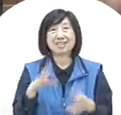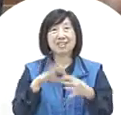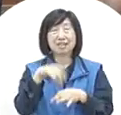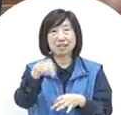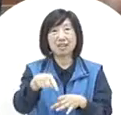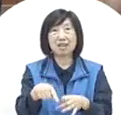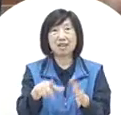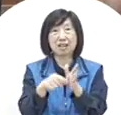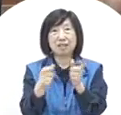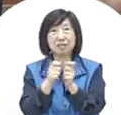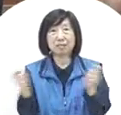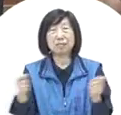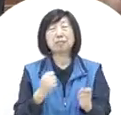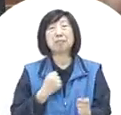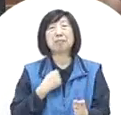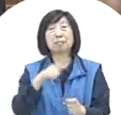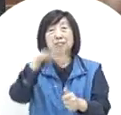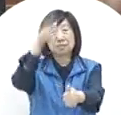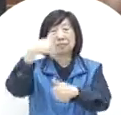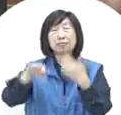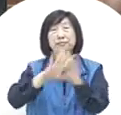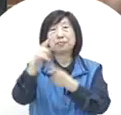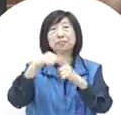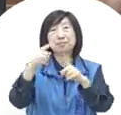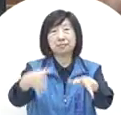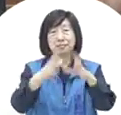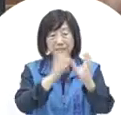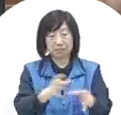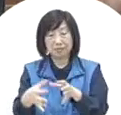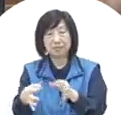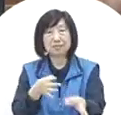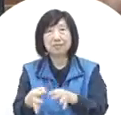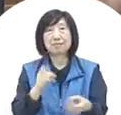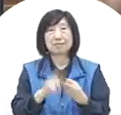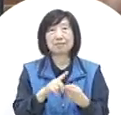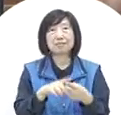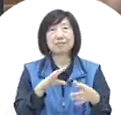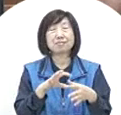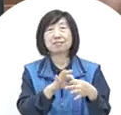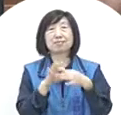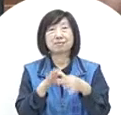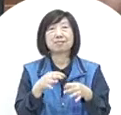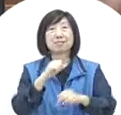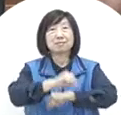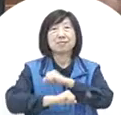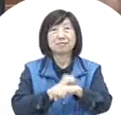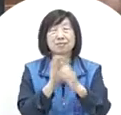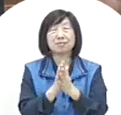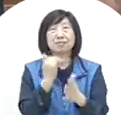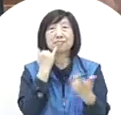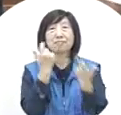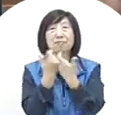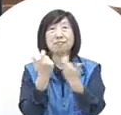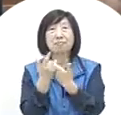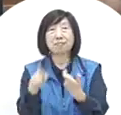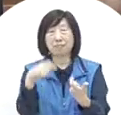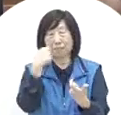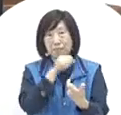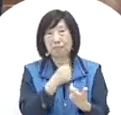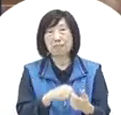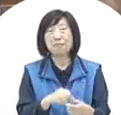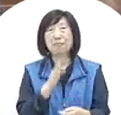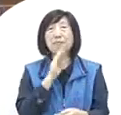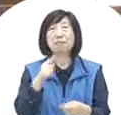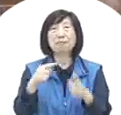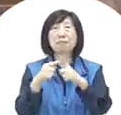是非常长。 有，我知道你找外地人来这边摆摊嘛， 这个相关的活动表演其实都是可以结合 台湾的。对对啊、大家来了之后会对